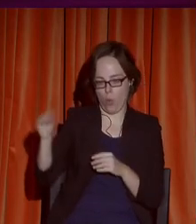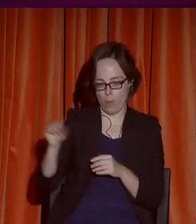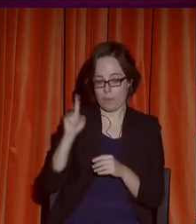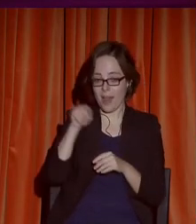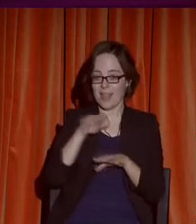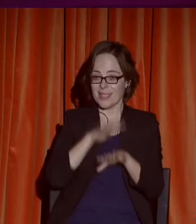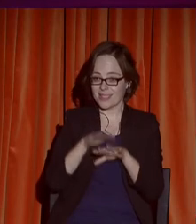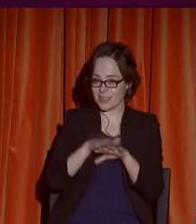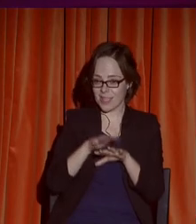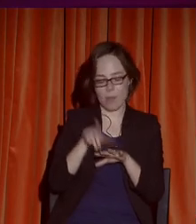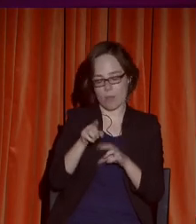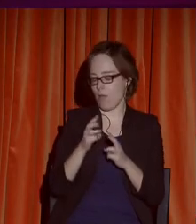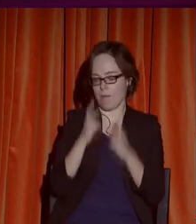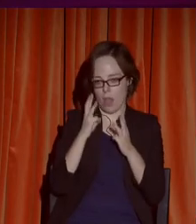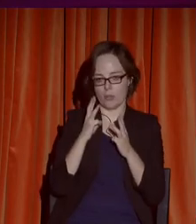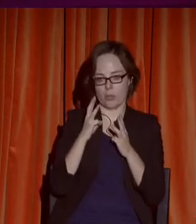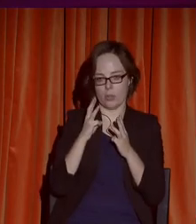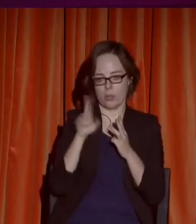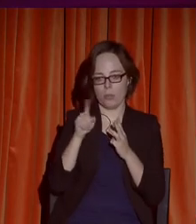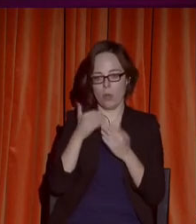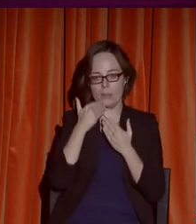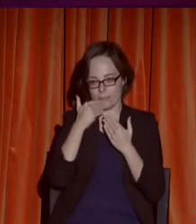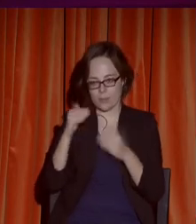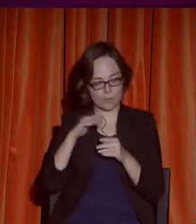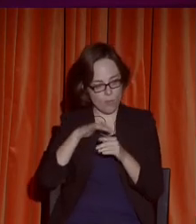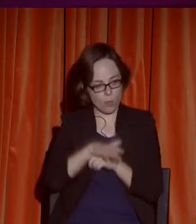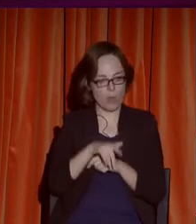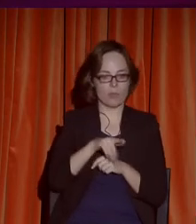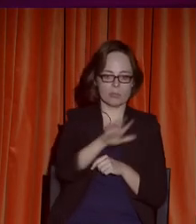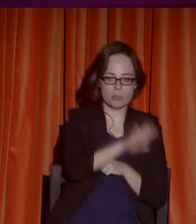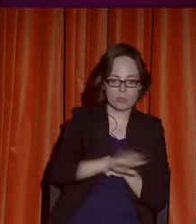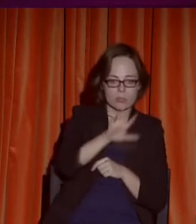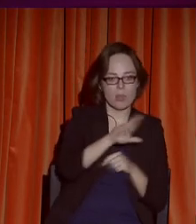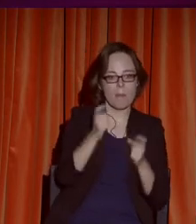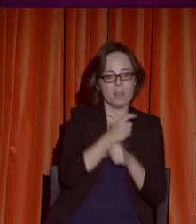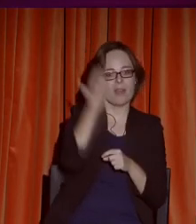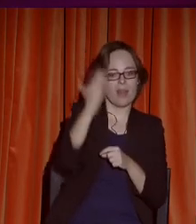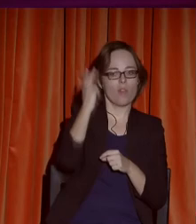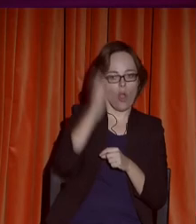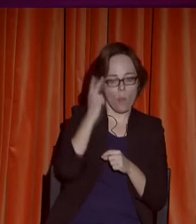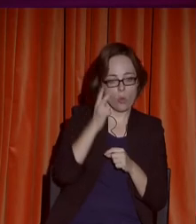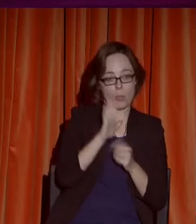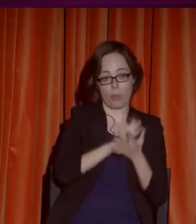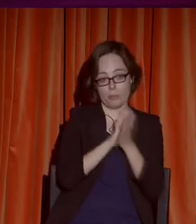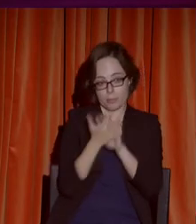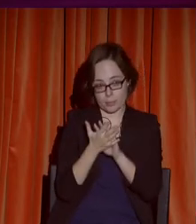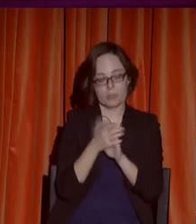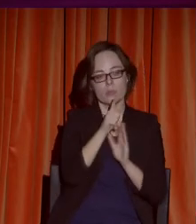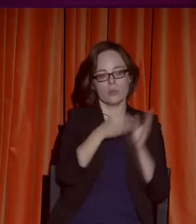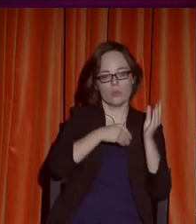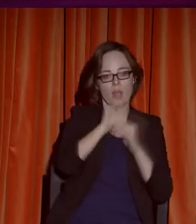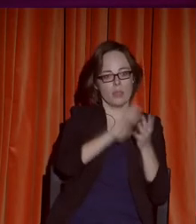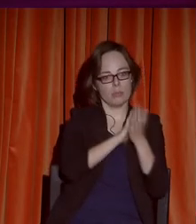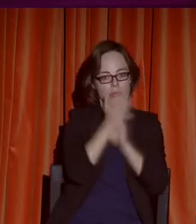system miał bardzo istotną rolę w procesie demokratyzacji wszystkich tych państw członkowskich i również